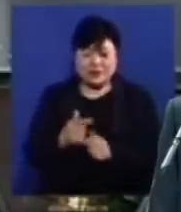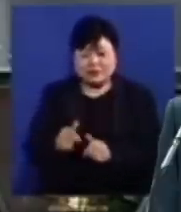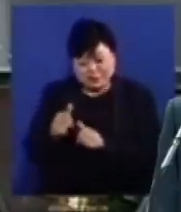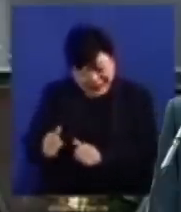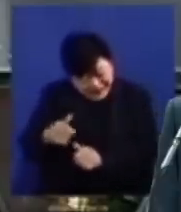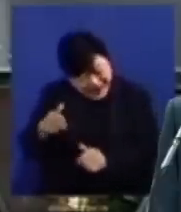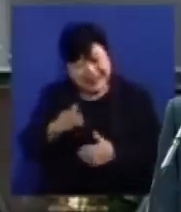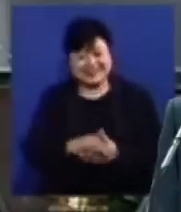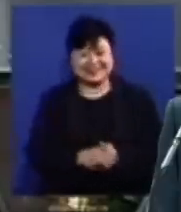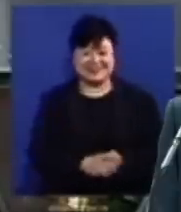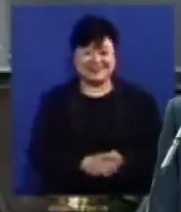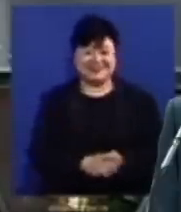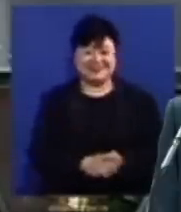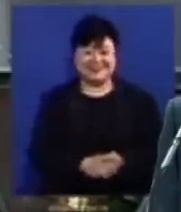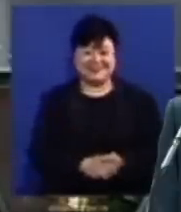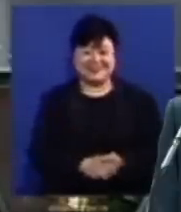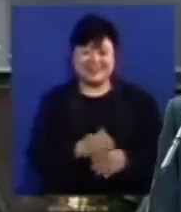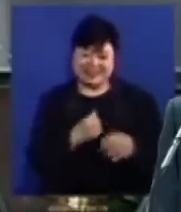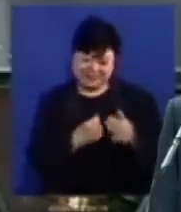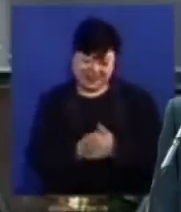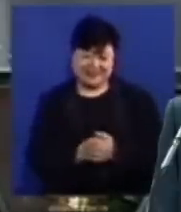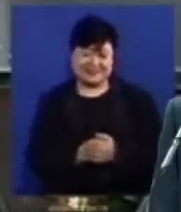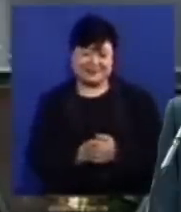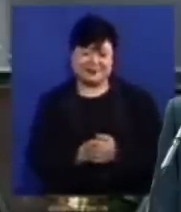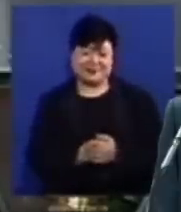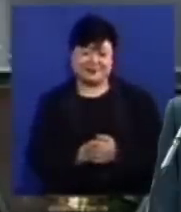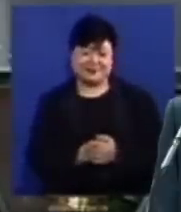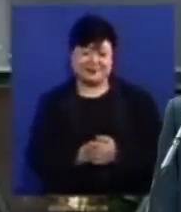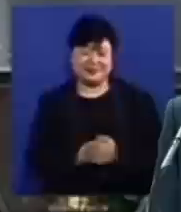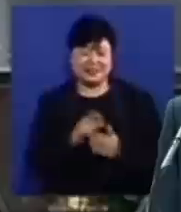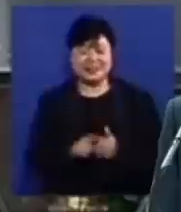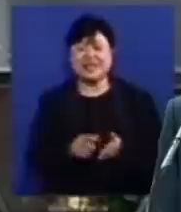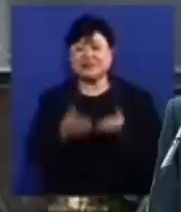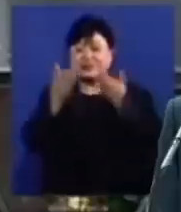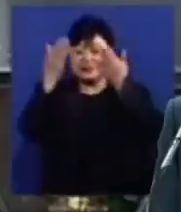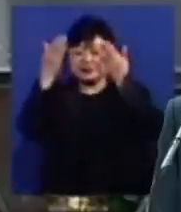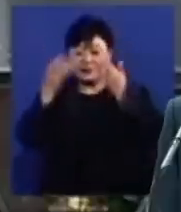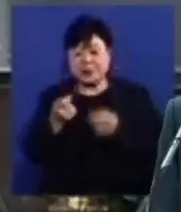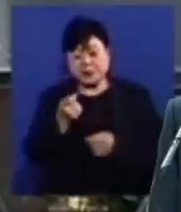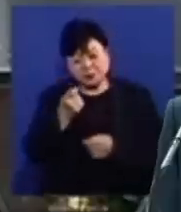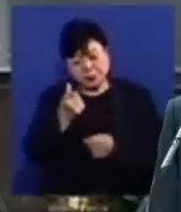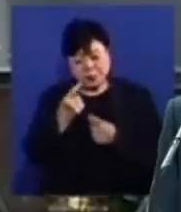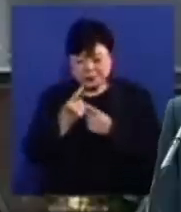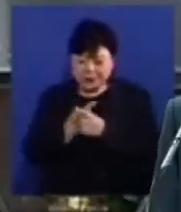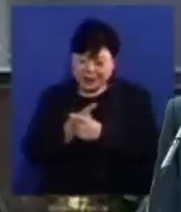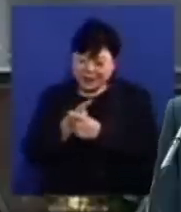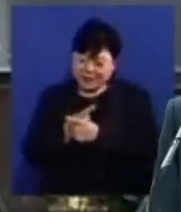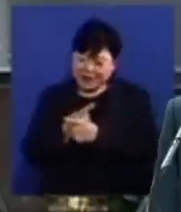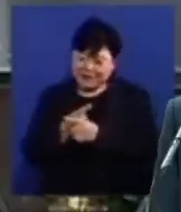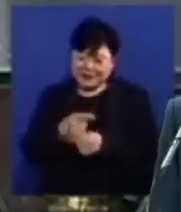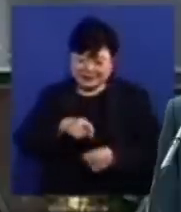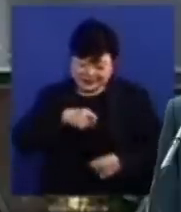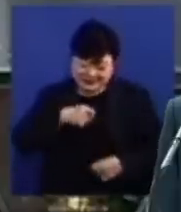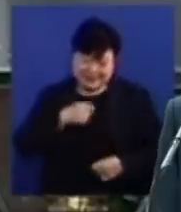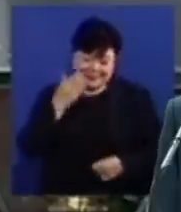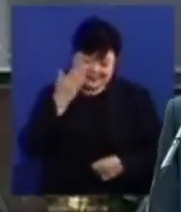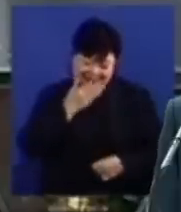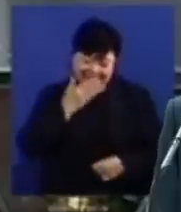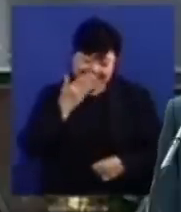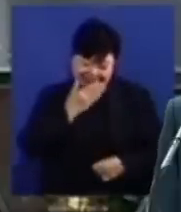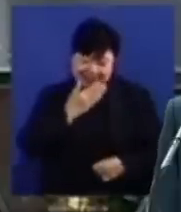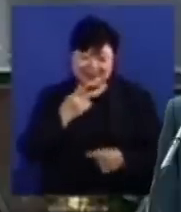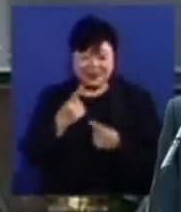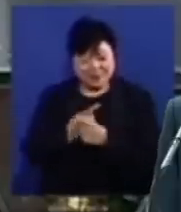따라가는 것입니다. 그래서 세월이 흘러가면서 조금씩 조금씩 의로워지고 성결해지는